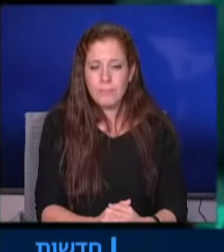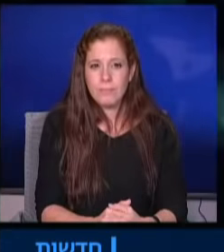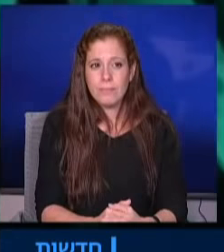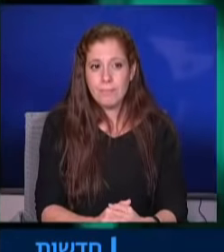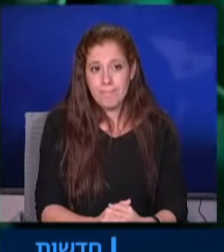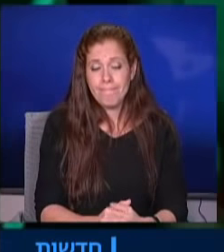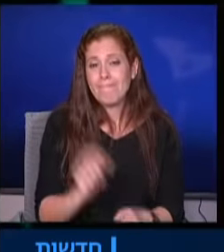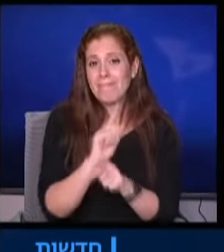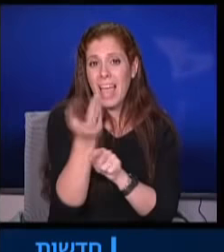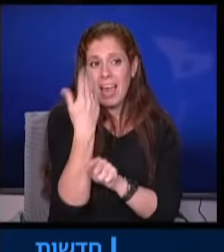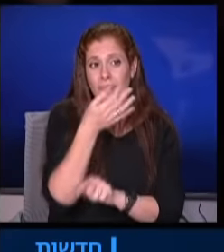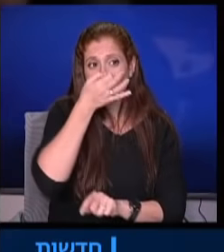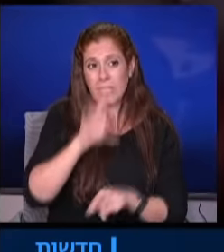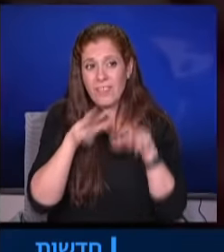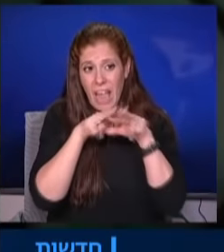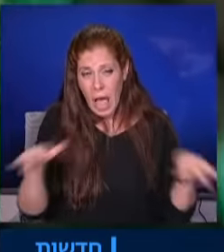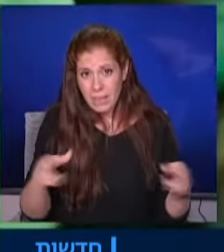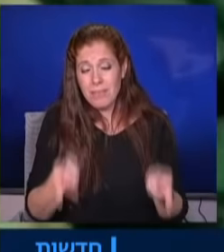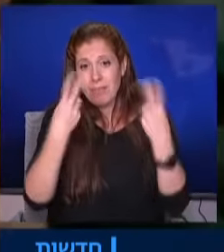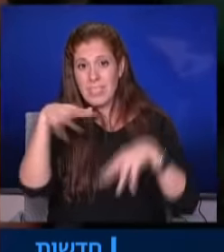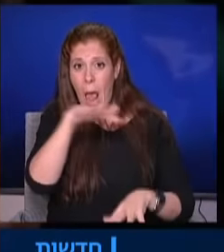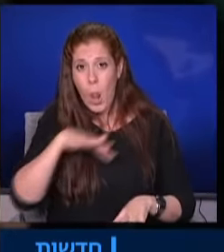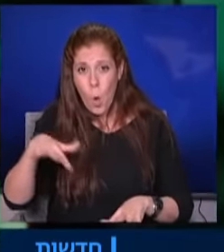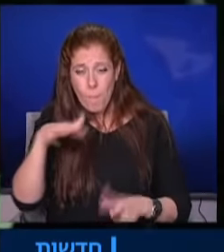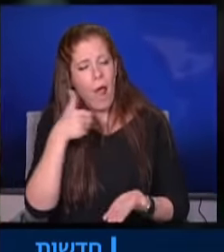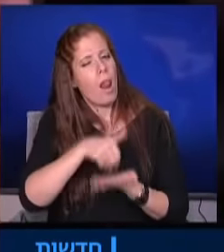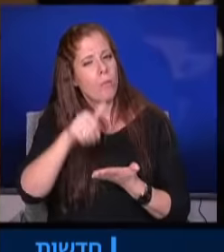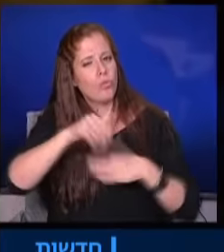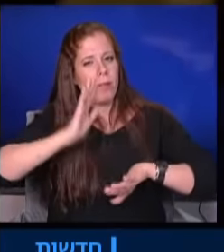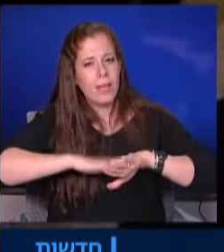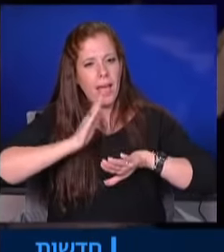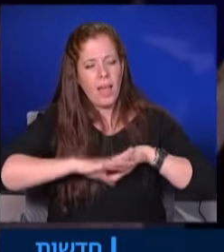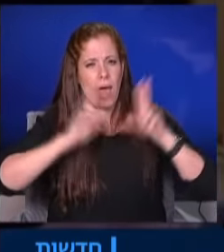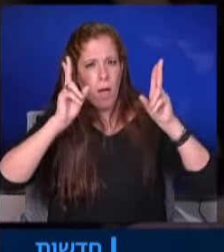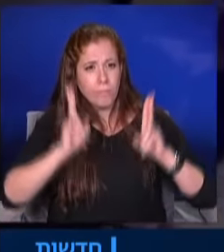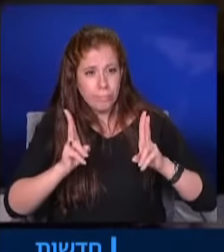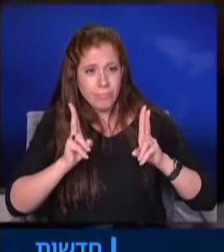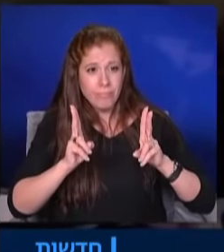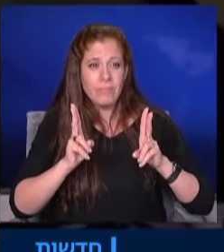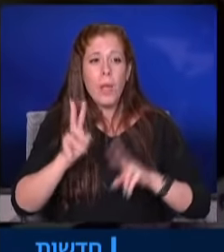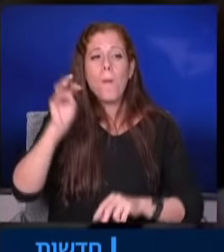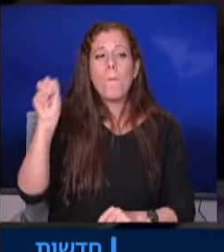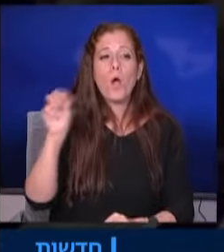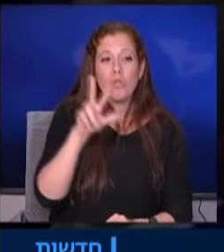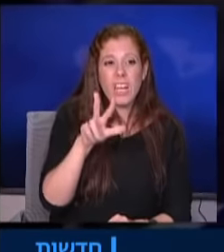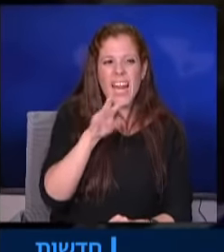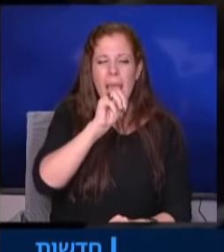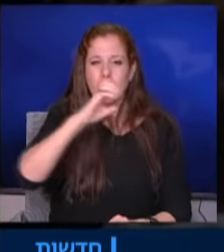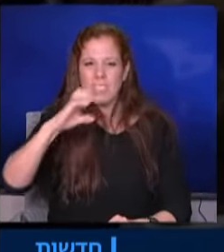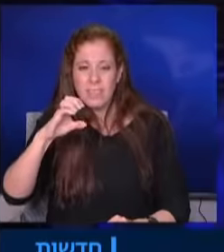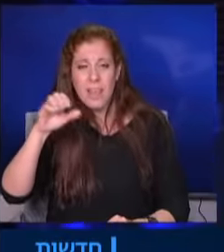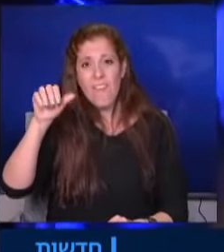רגע לפני שהוא עוזב את הארץ בחזרה לאירופה להמשיך את הקריירה שנגדעה, מורת שענן, אמסי, השמדני מלך